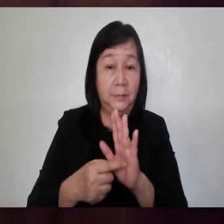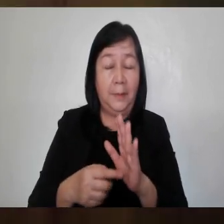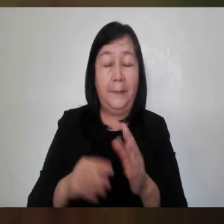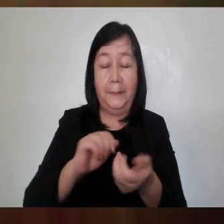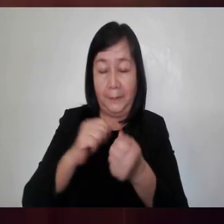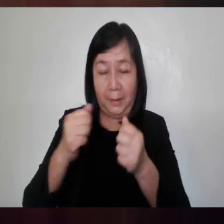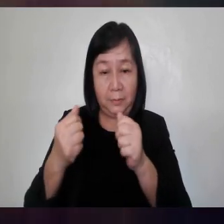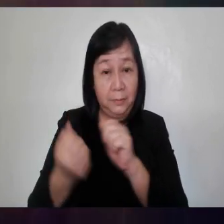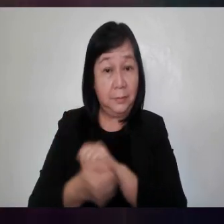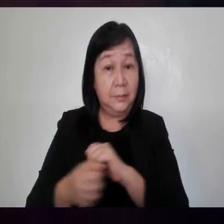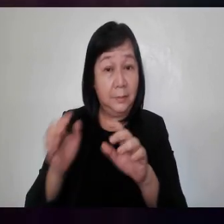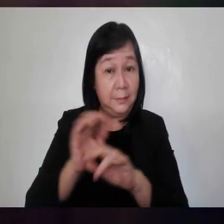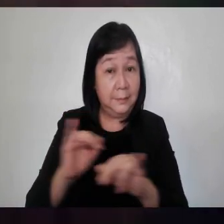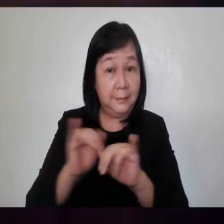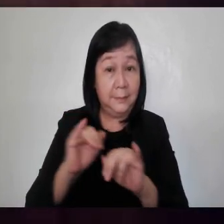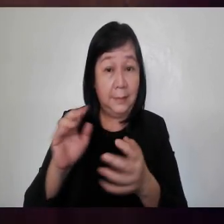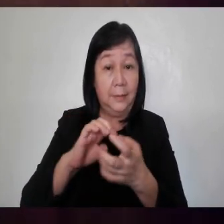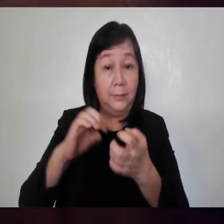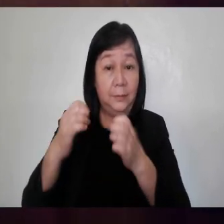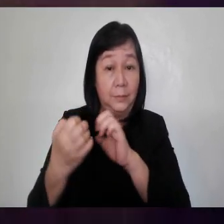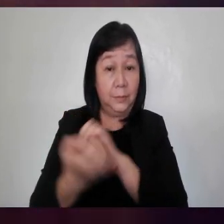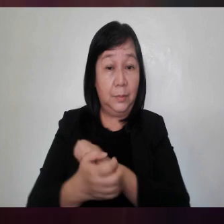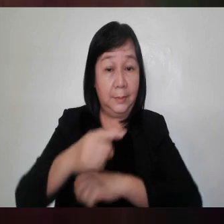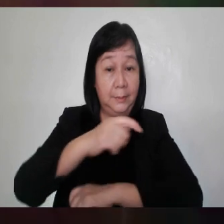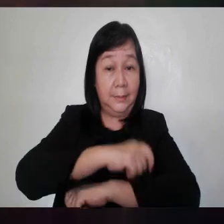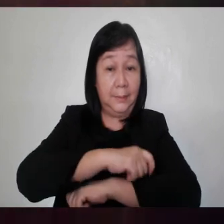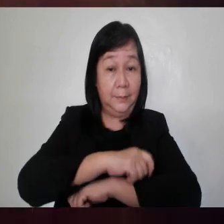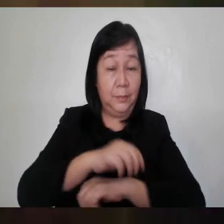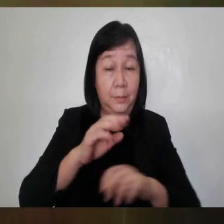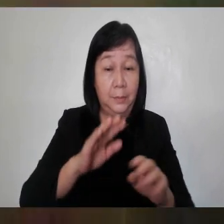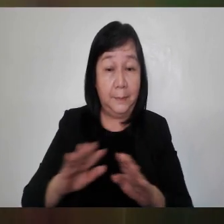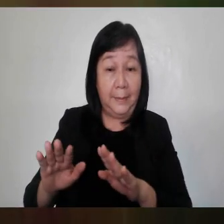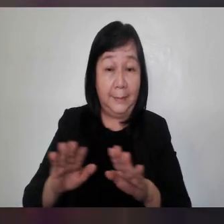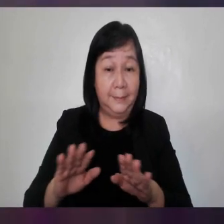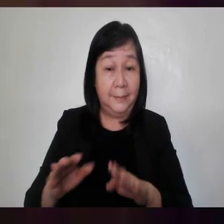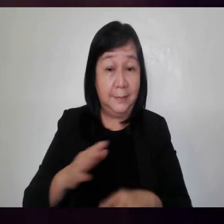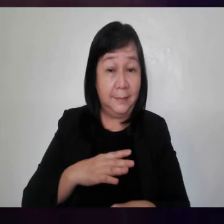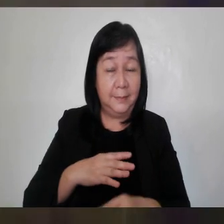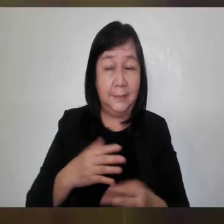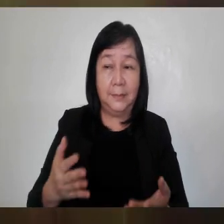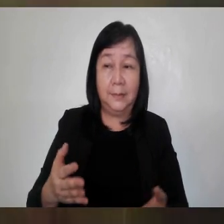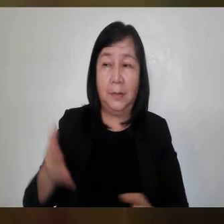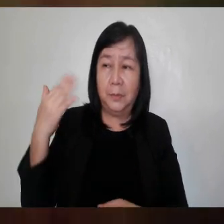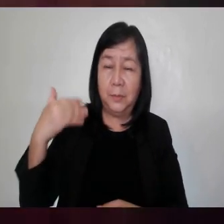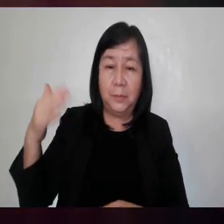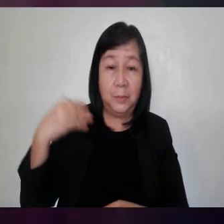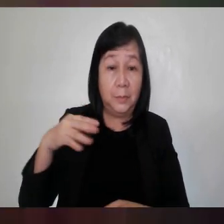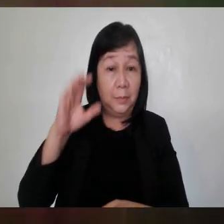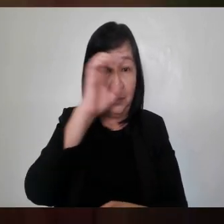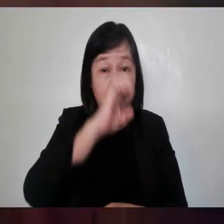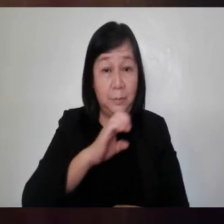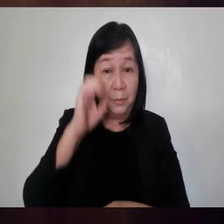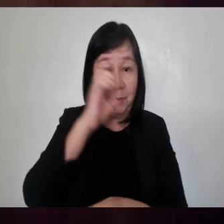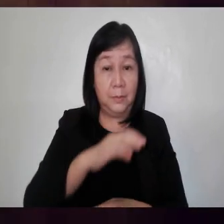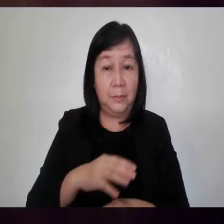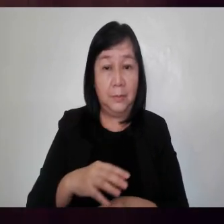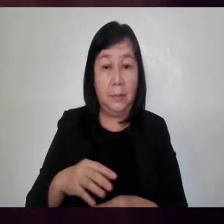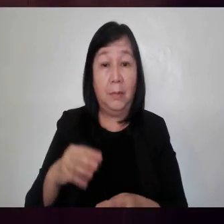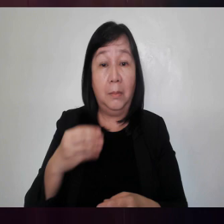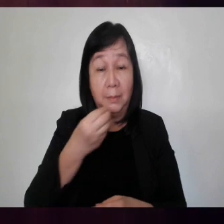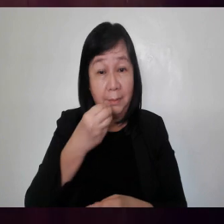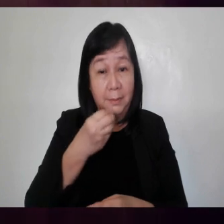sumasalamin sa pagbabago tulad ng evolusyon ng table manners. Noong unang panahon sa Europa, karaniwan